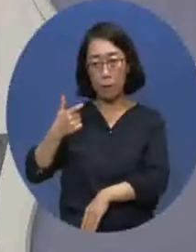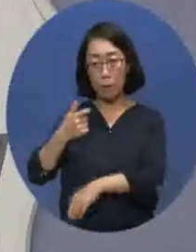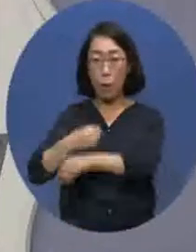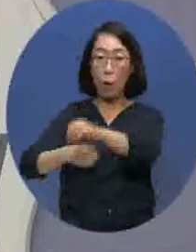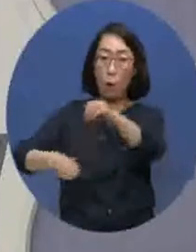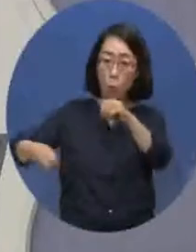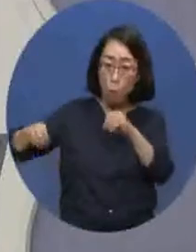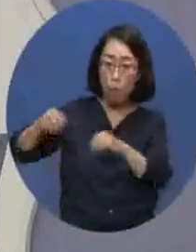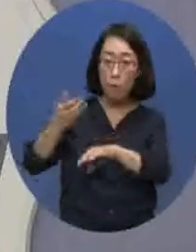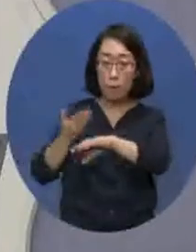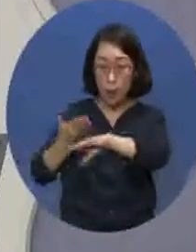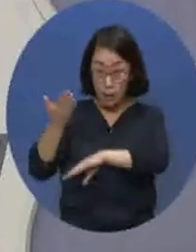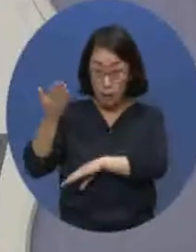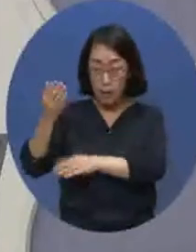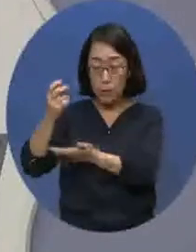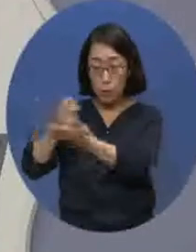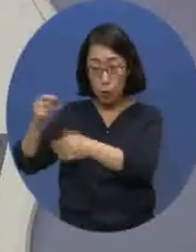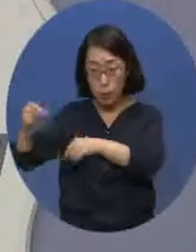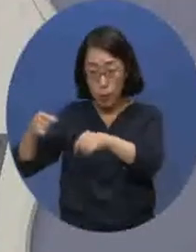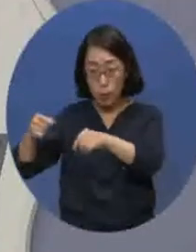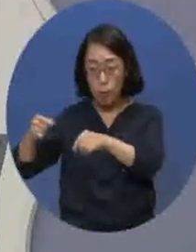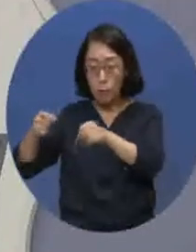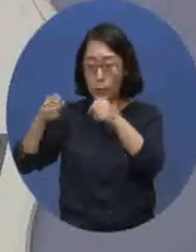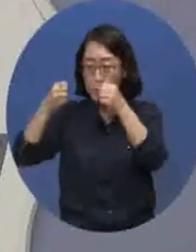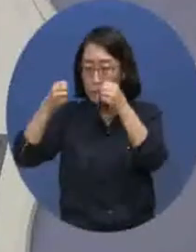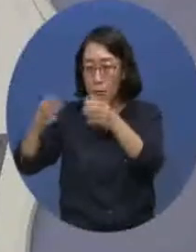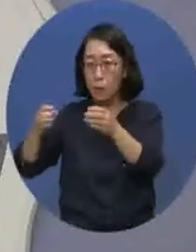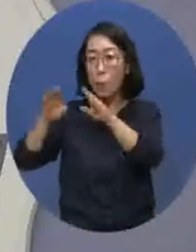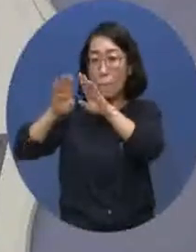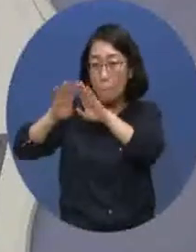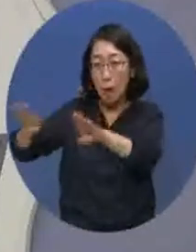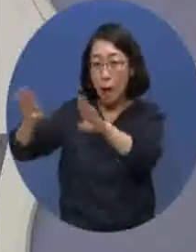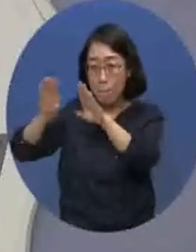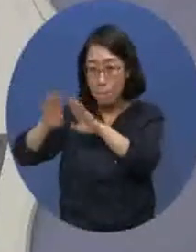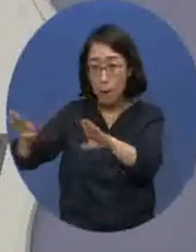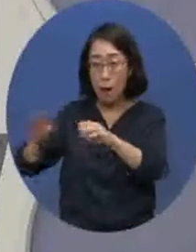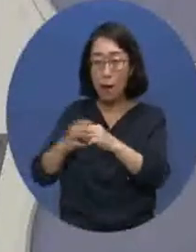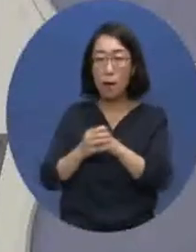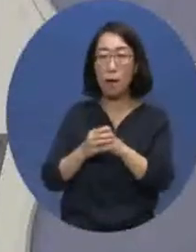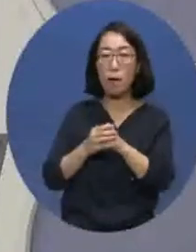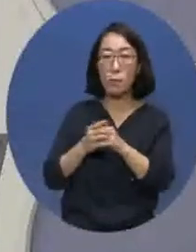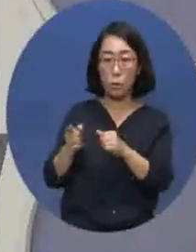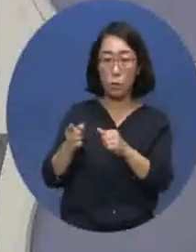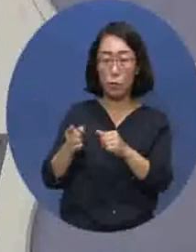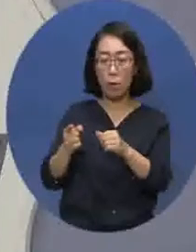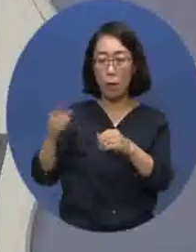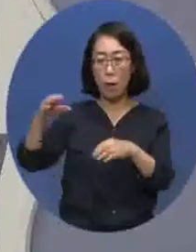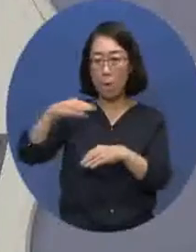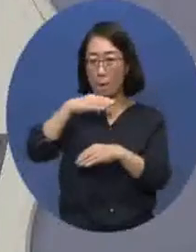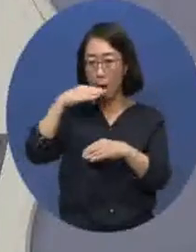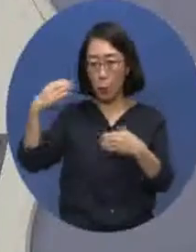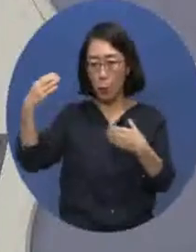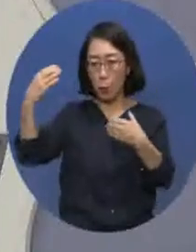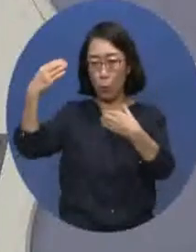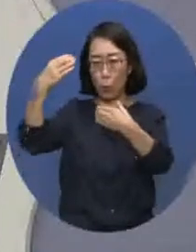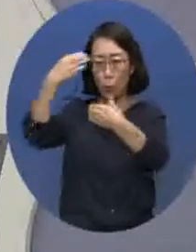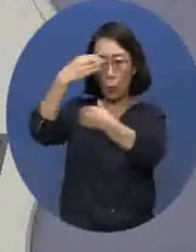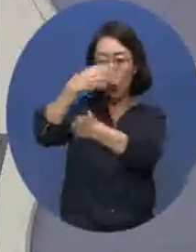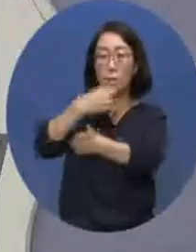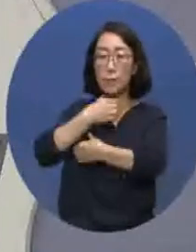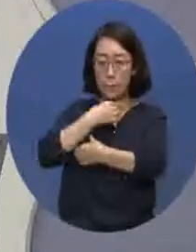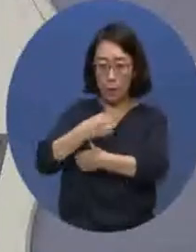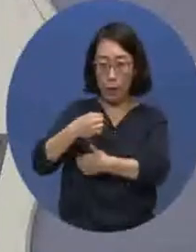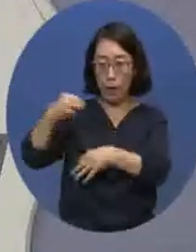어떤 그런 새로운 옴을 투고 그런 것들을 바로잡아 나가는 거에 좀 제가 힘을 써야겠다